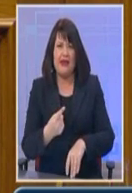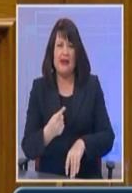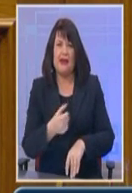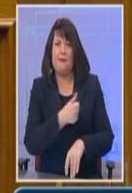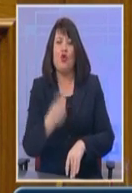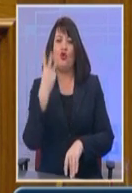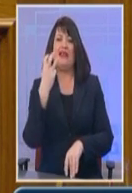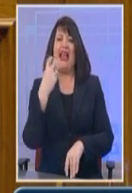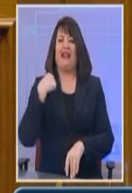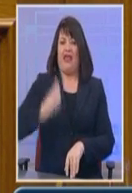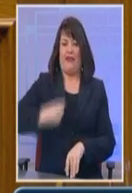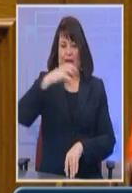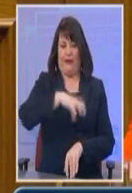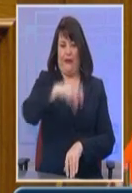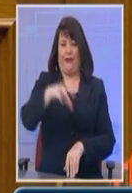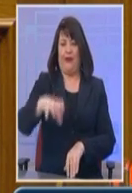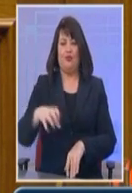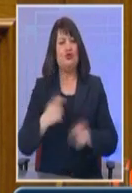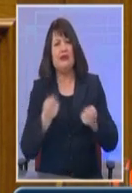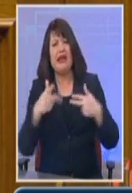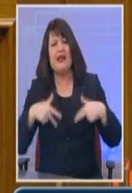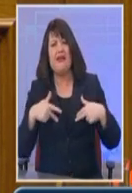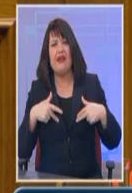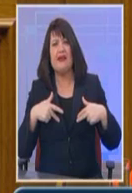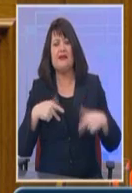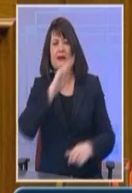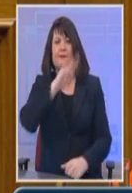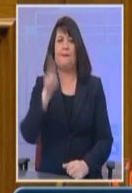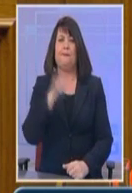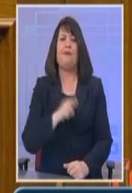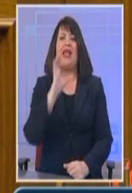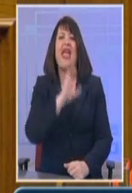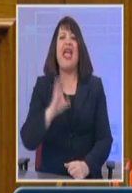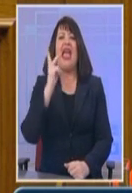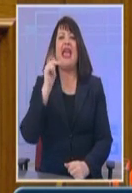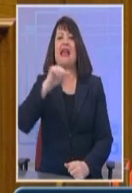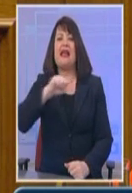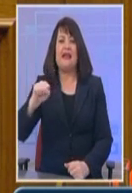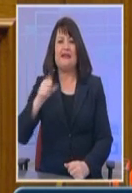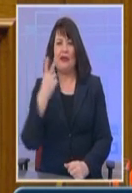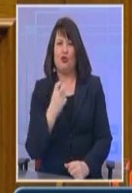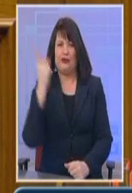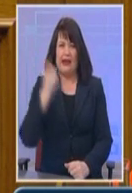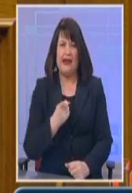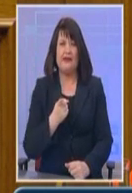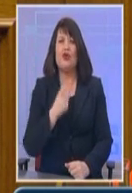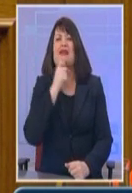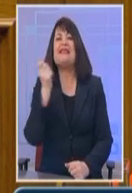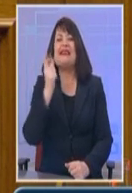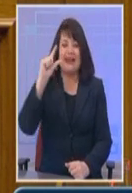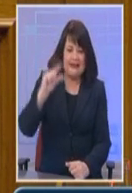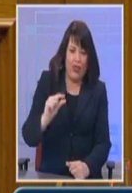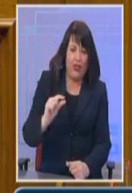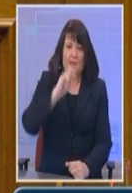μόνο δήμους, τι έρχεται και κάνει παράλληλα? Καταργεί το ΕΚΑΣ στο 20% των χαμηλοσυνταξιούχων